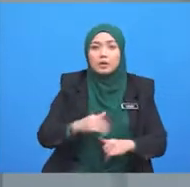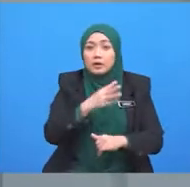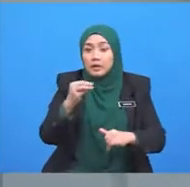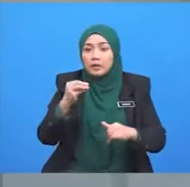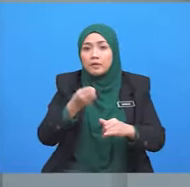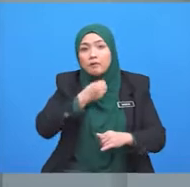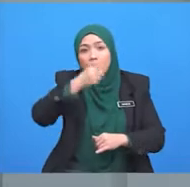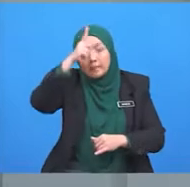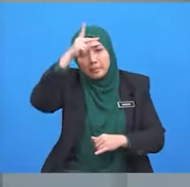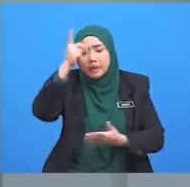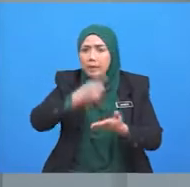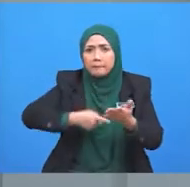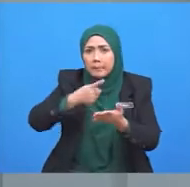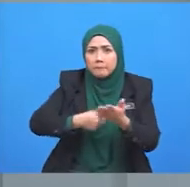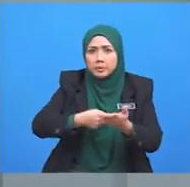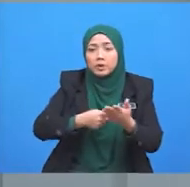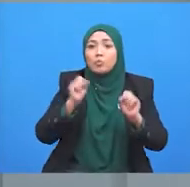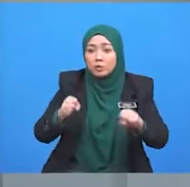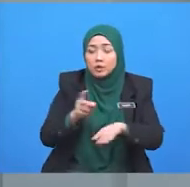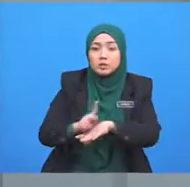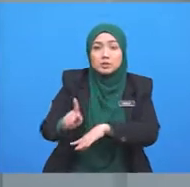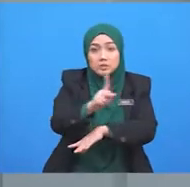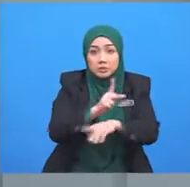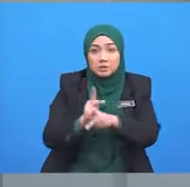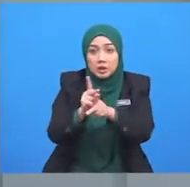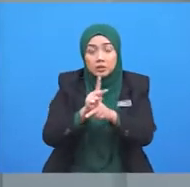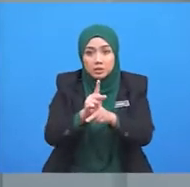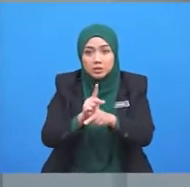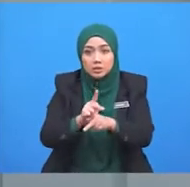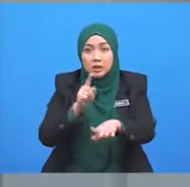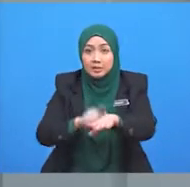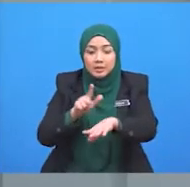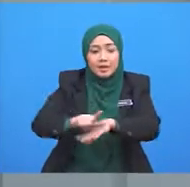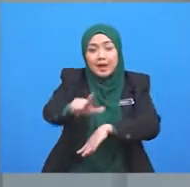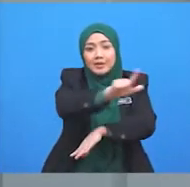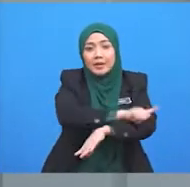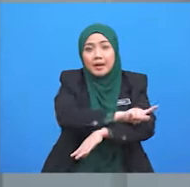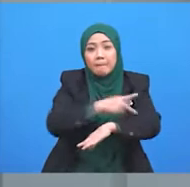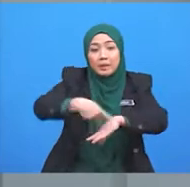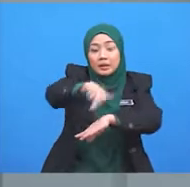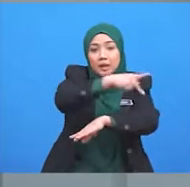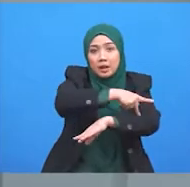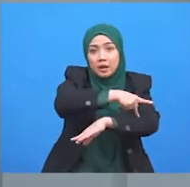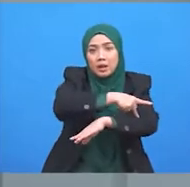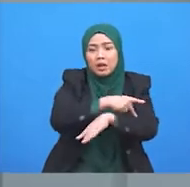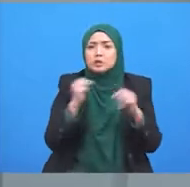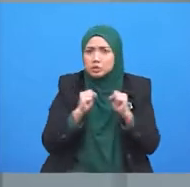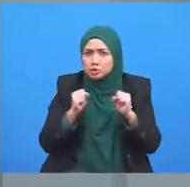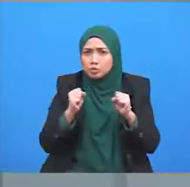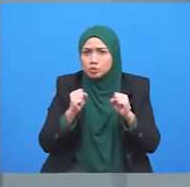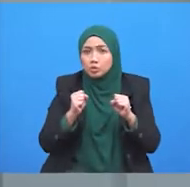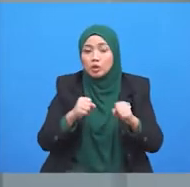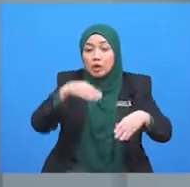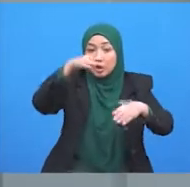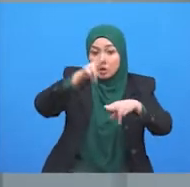rumput. Manakala pada musim sejuk, haiwan ternakan ini dikurung dan diberi makan di dalam kandang kerana padang